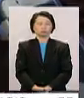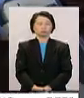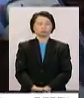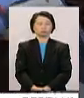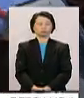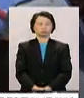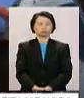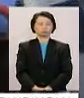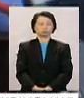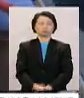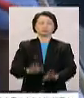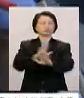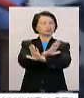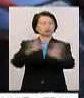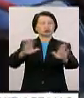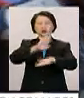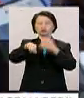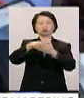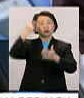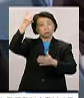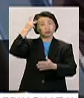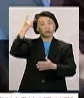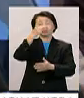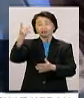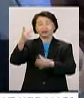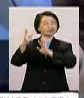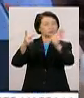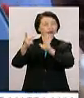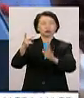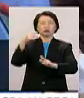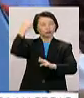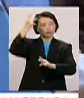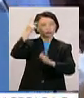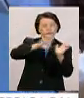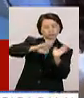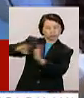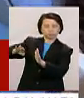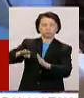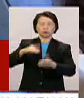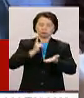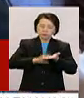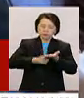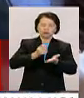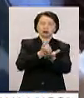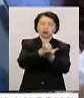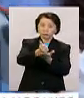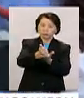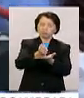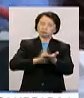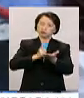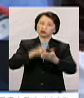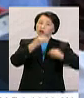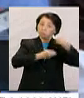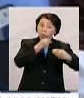Makan ni semua benda nak politik kan. Politik kita letak tepi. Kita bicara tentang akhlak. Kita bicara tentang tanggungjawab moral. Kita pinjam duit, kita